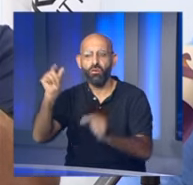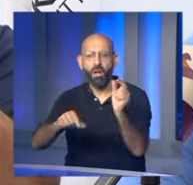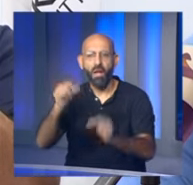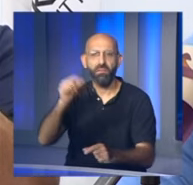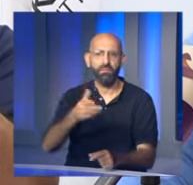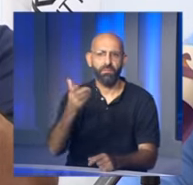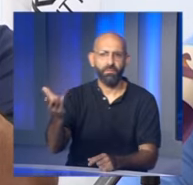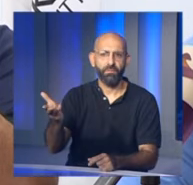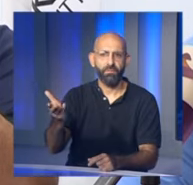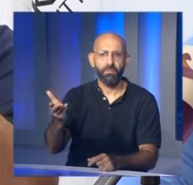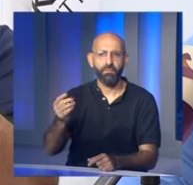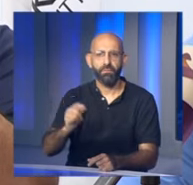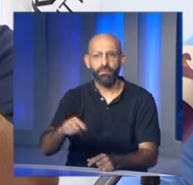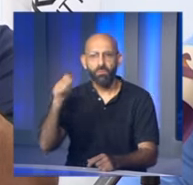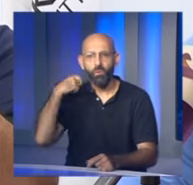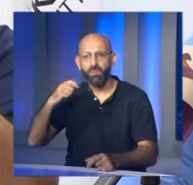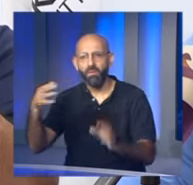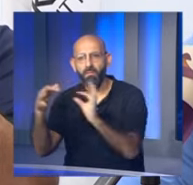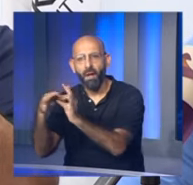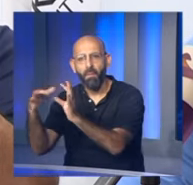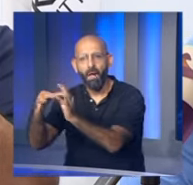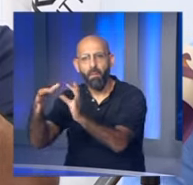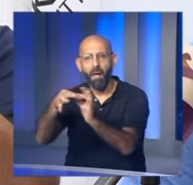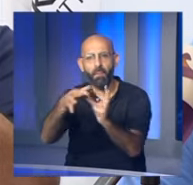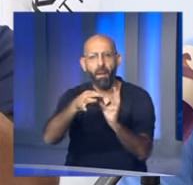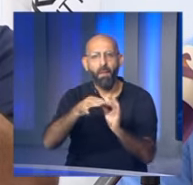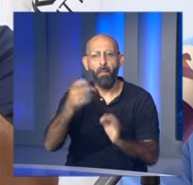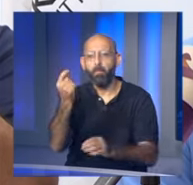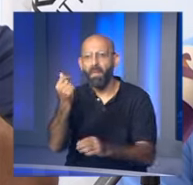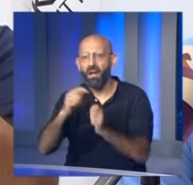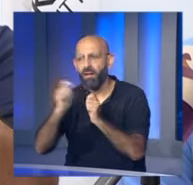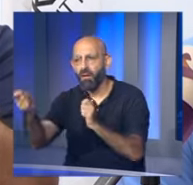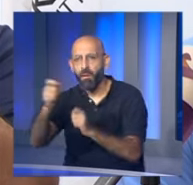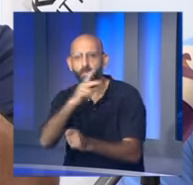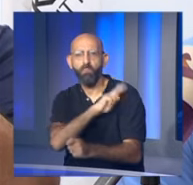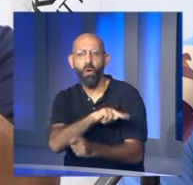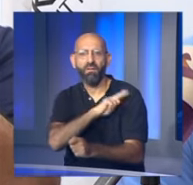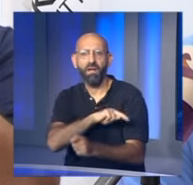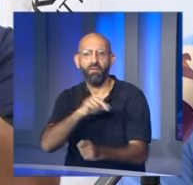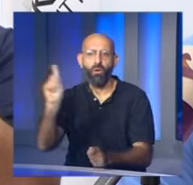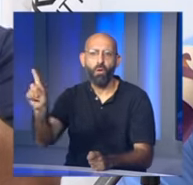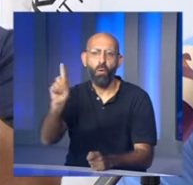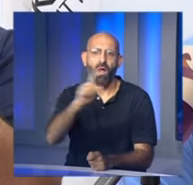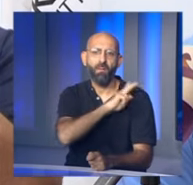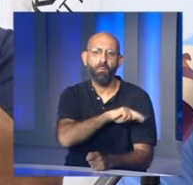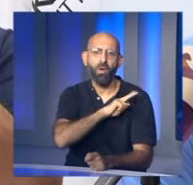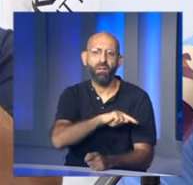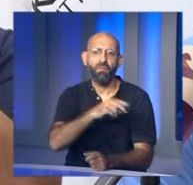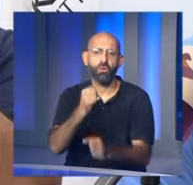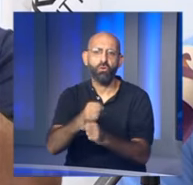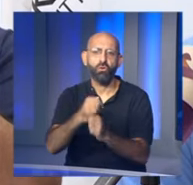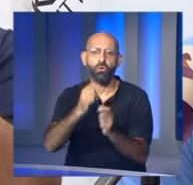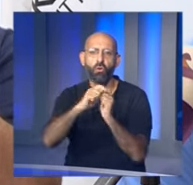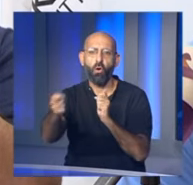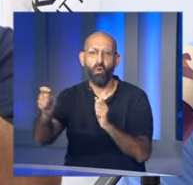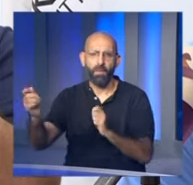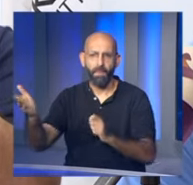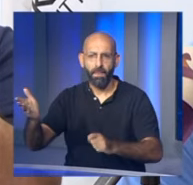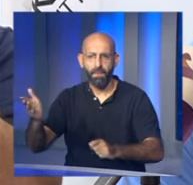ابسط شغله كان مفروض تنعمل من قبل ال وزاره الوصايه والمعنيين كلهم